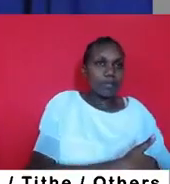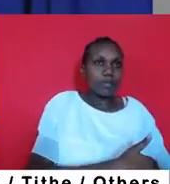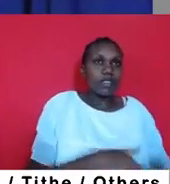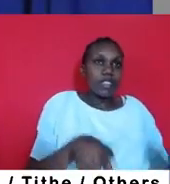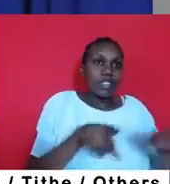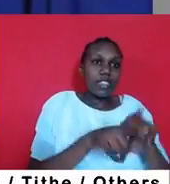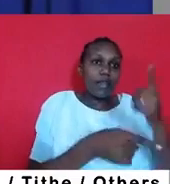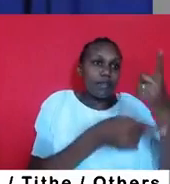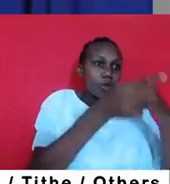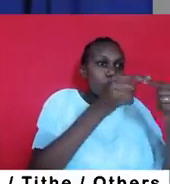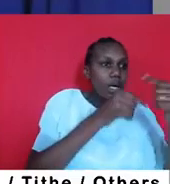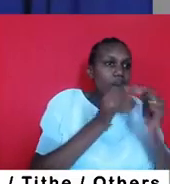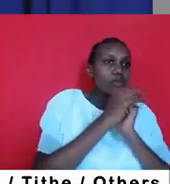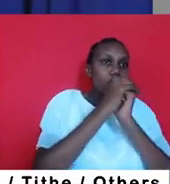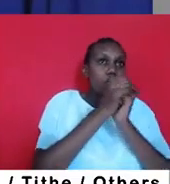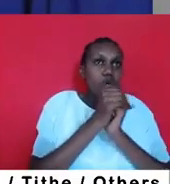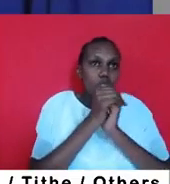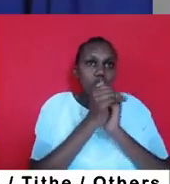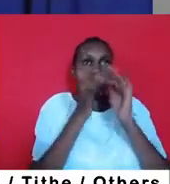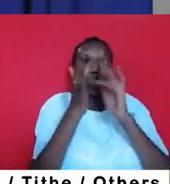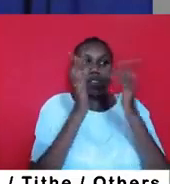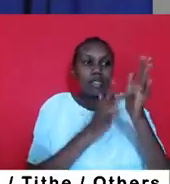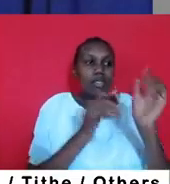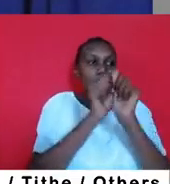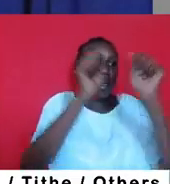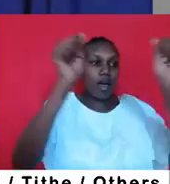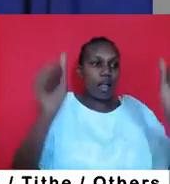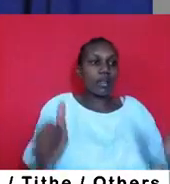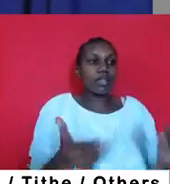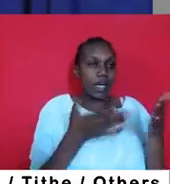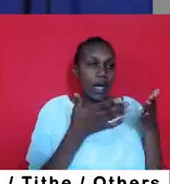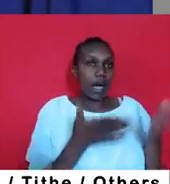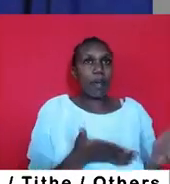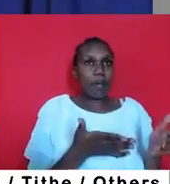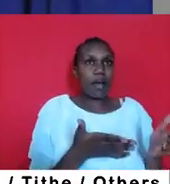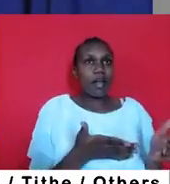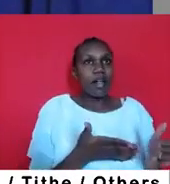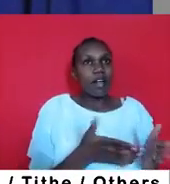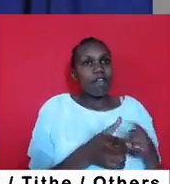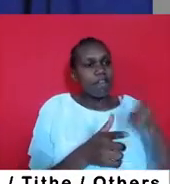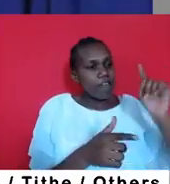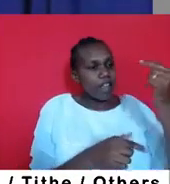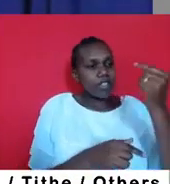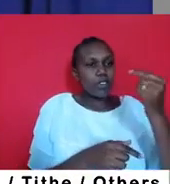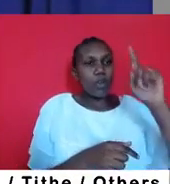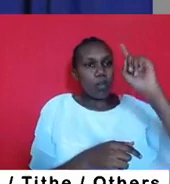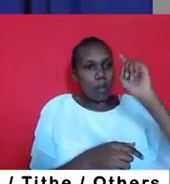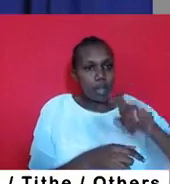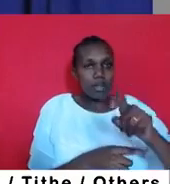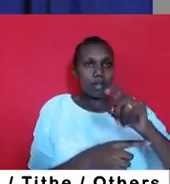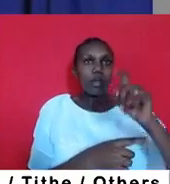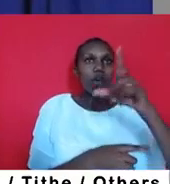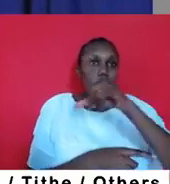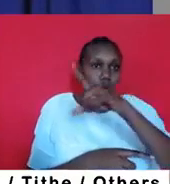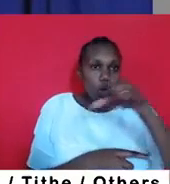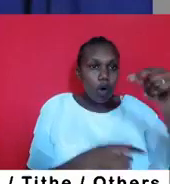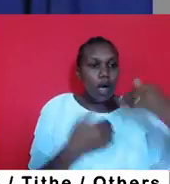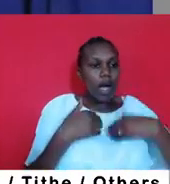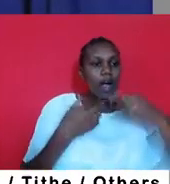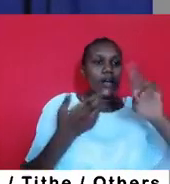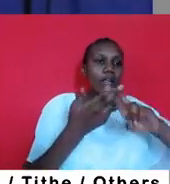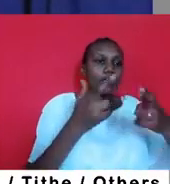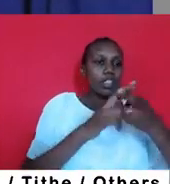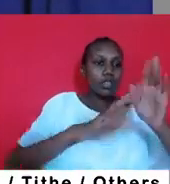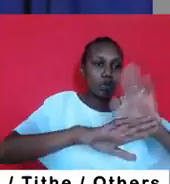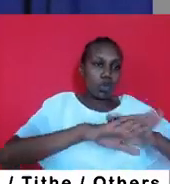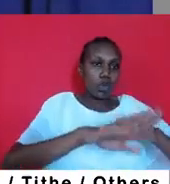na unakuja kumwabudu katika madhabahu yake, ni lazima kwanza uende muwe na uhusiano mzuri